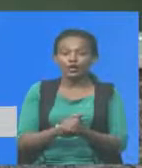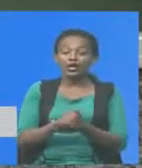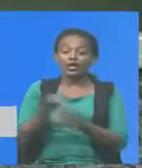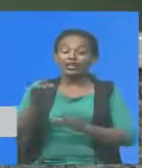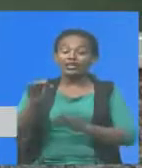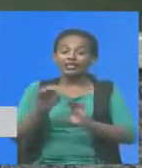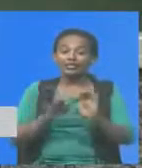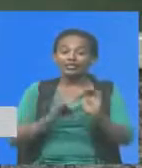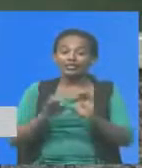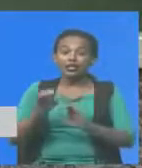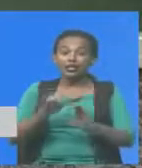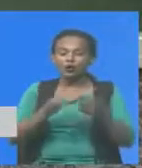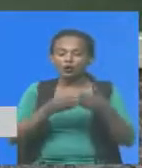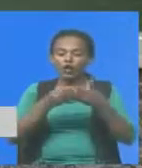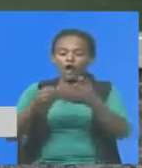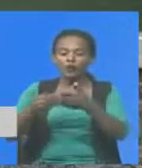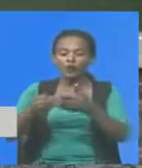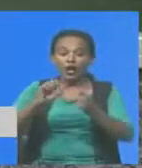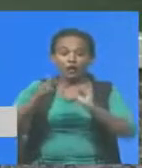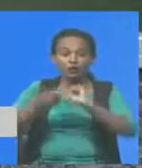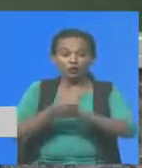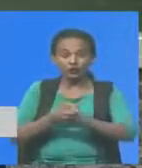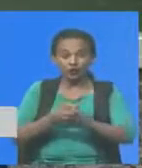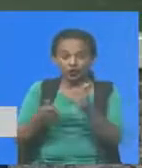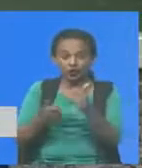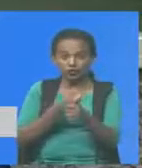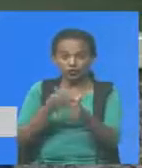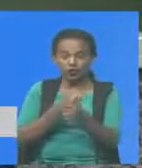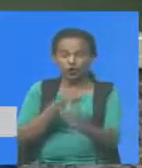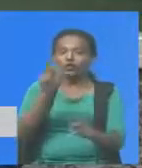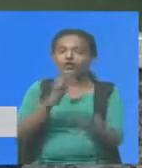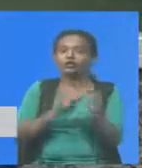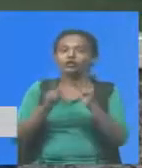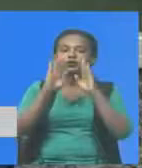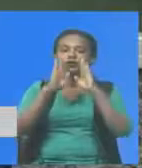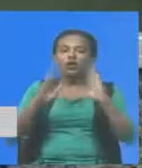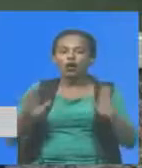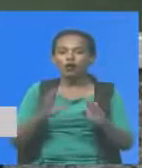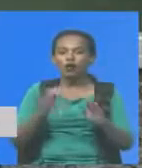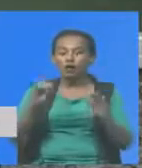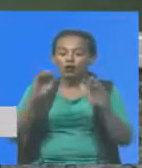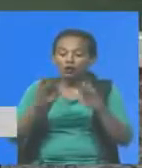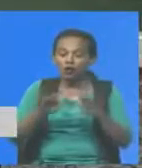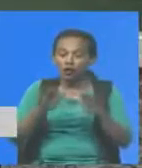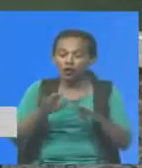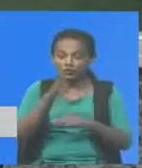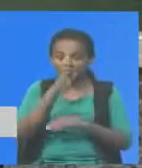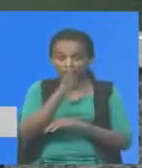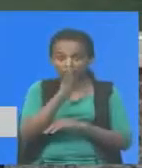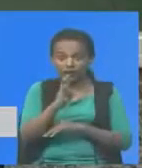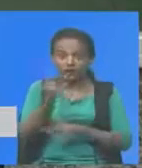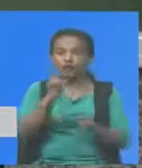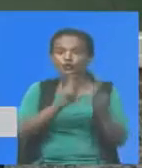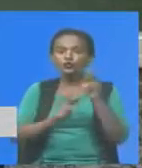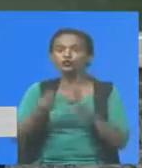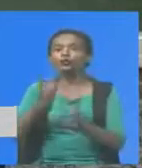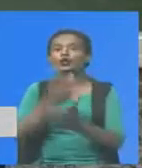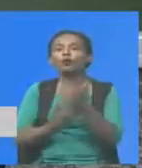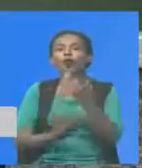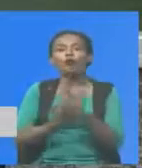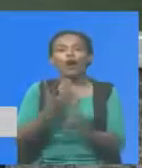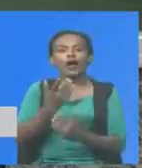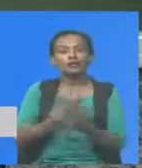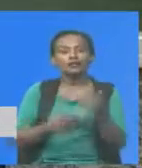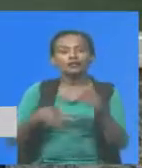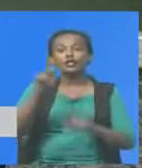የተደረገው የአመራር ለውጥን ተከትሎ የህዝብ ሰላምና መረጋጋት ለመፍጠር ህዝቡን ለማወያየት